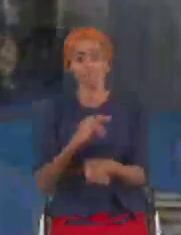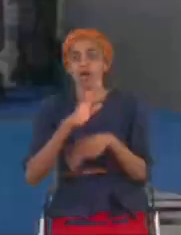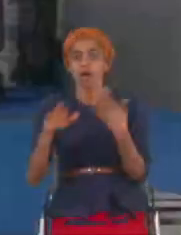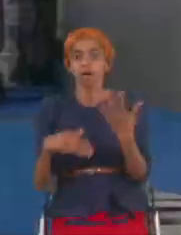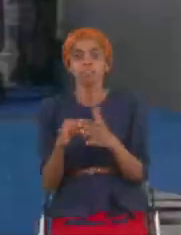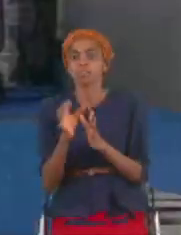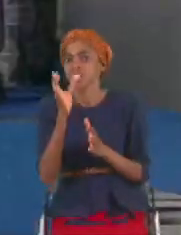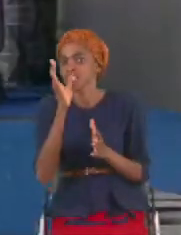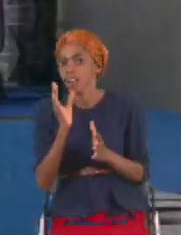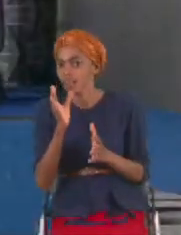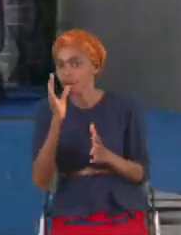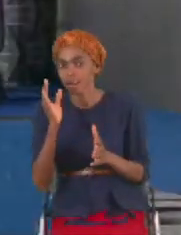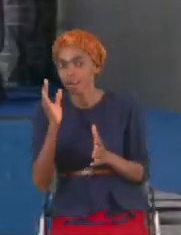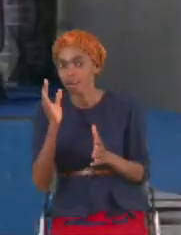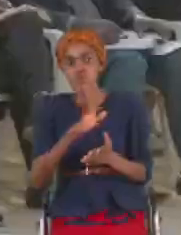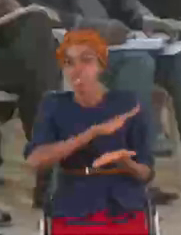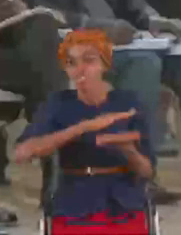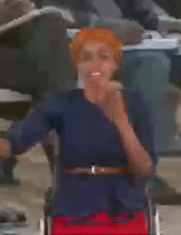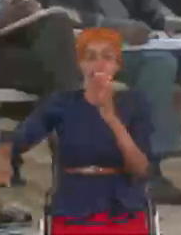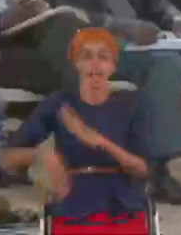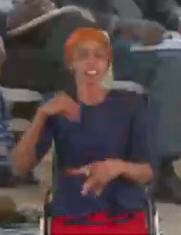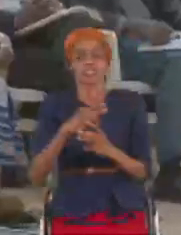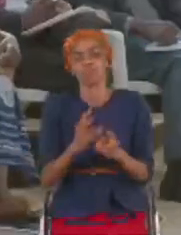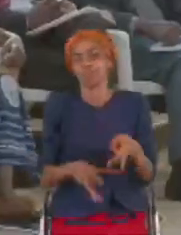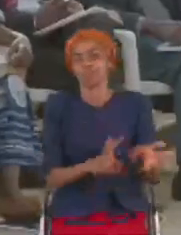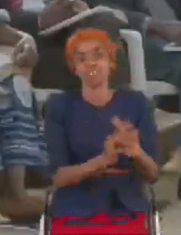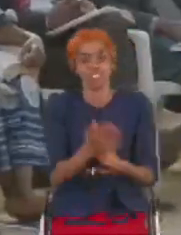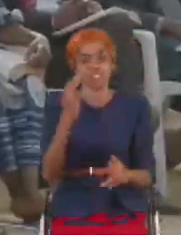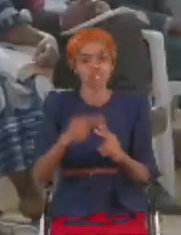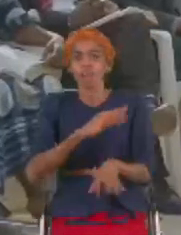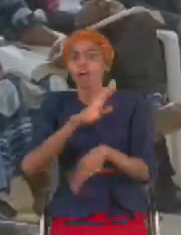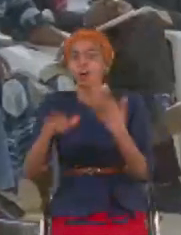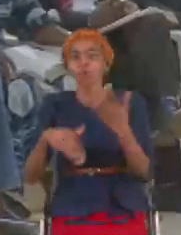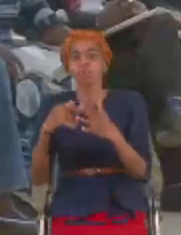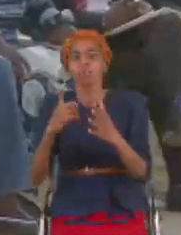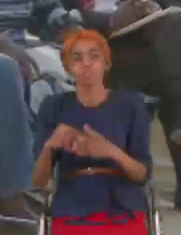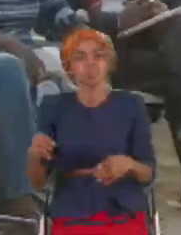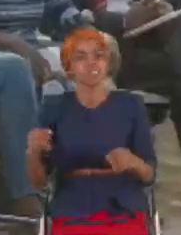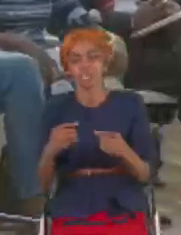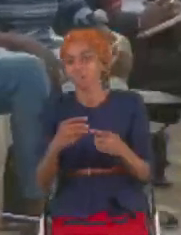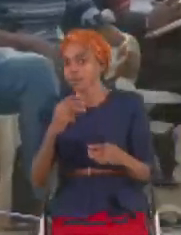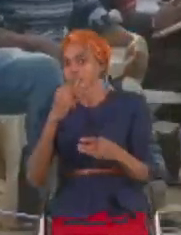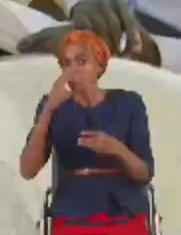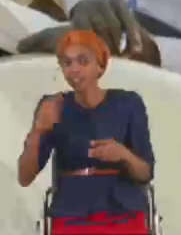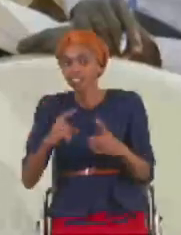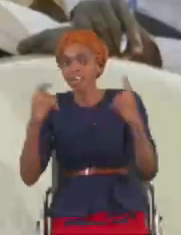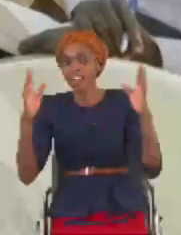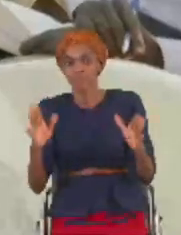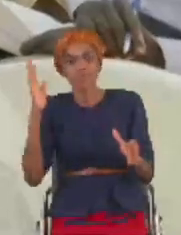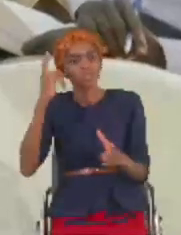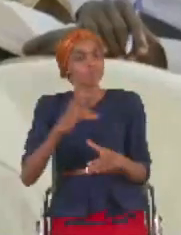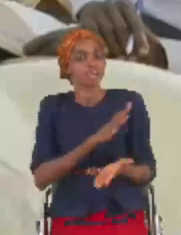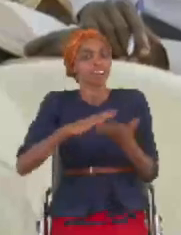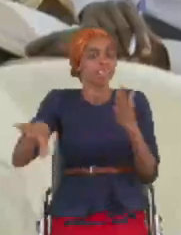ces magiciens il faut balayer tous ces cas d'année évoque quitté pouvoir